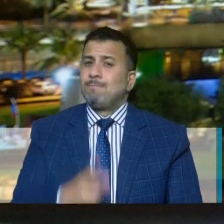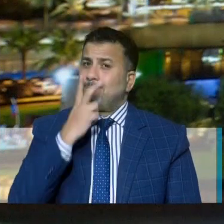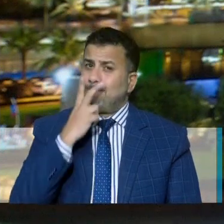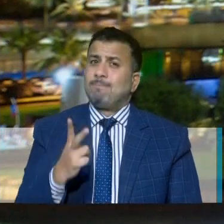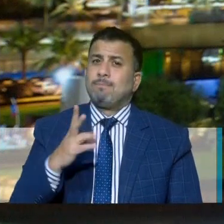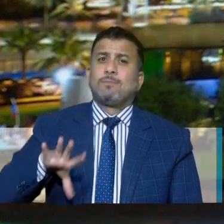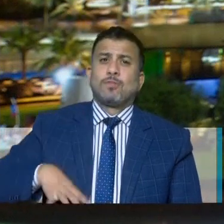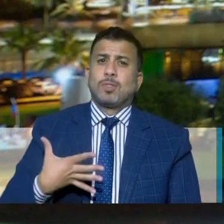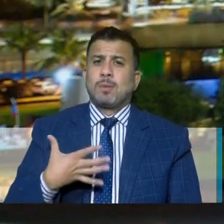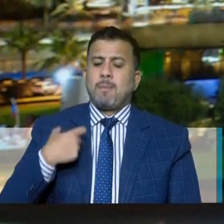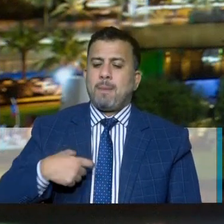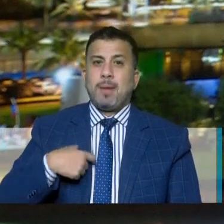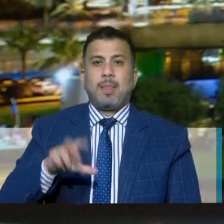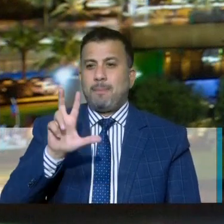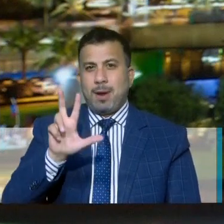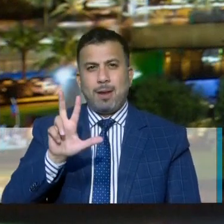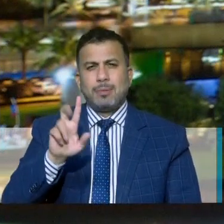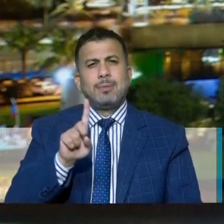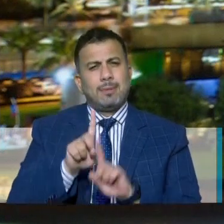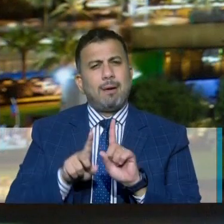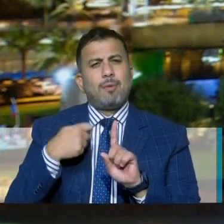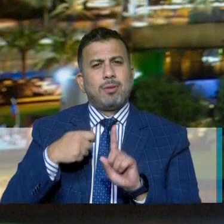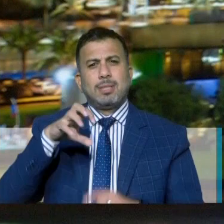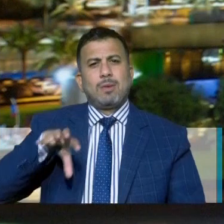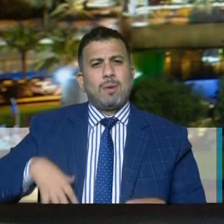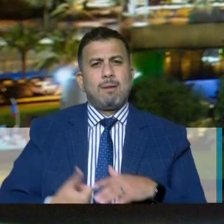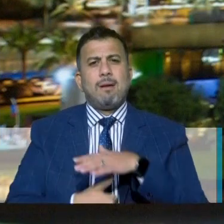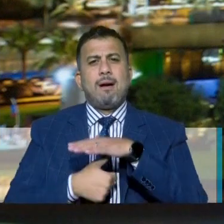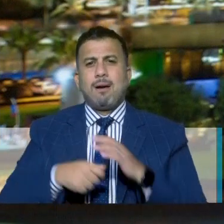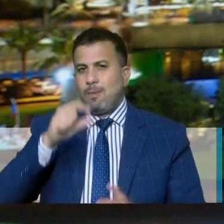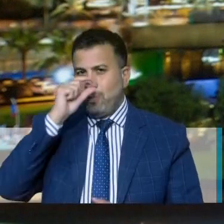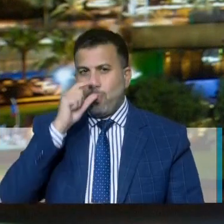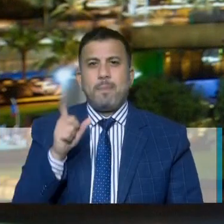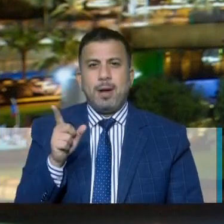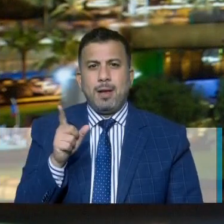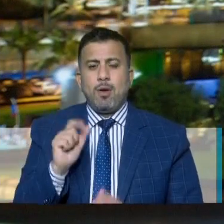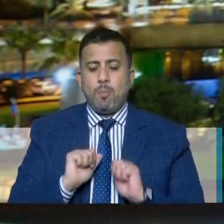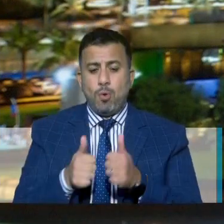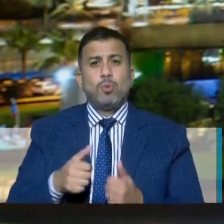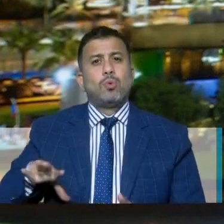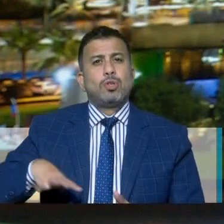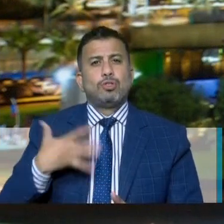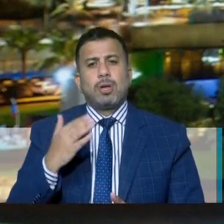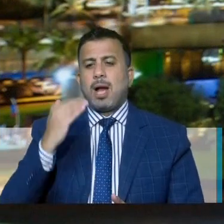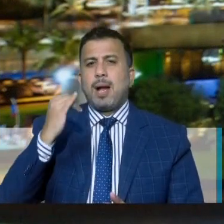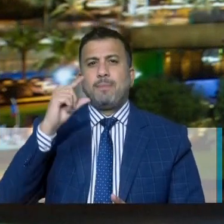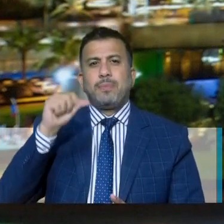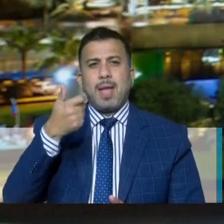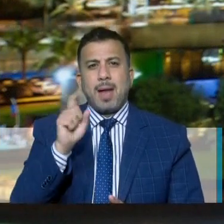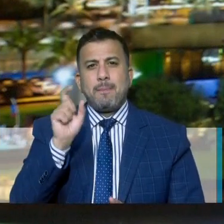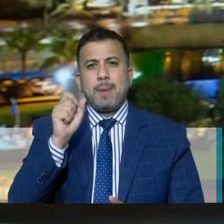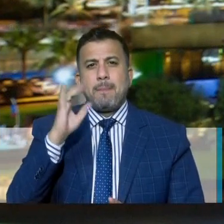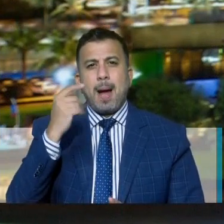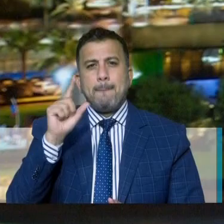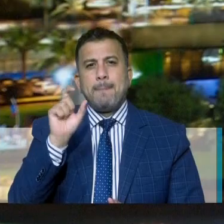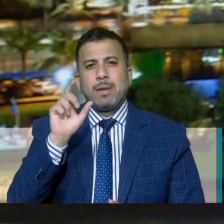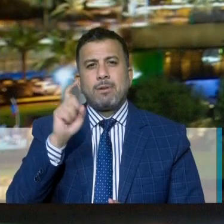شهد صاحب السمو الشيخ محمد بن راشد ال مكتوم نائب رئيس الدوله رئيس مجلس الوزراء حاكم دبي بحضور سمو الشيخ حمدان